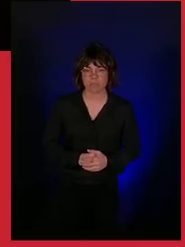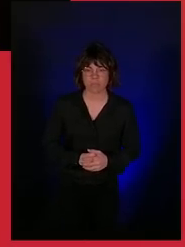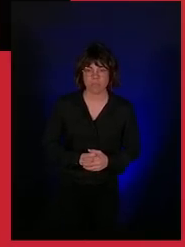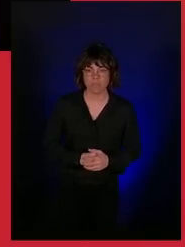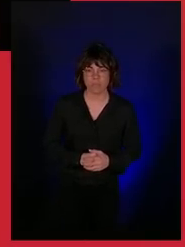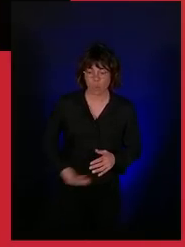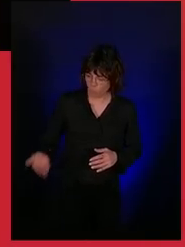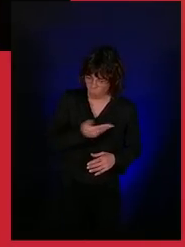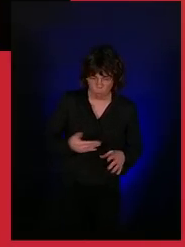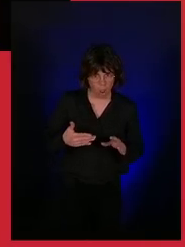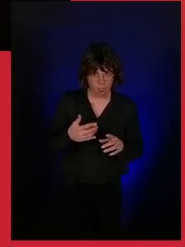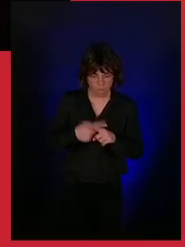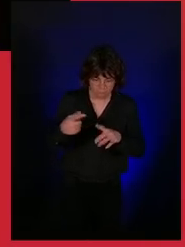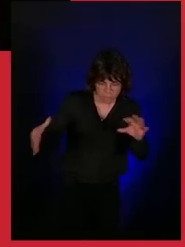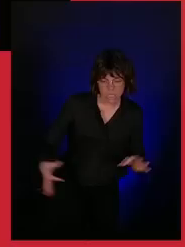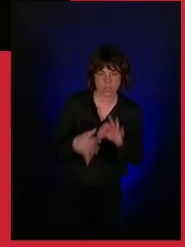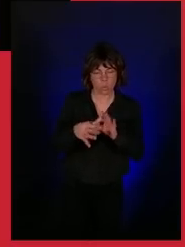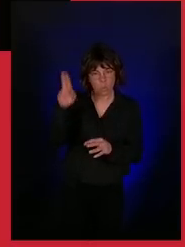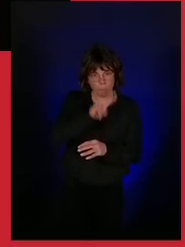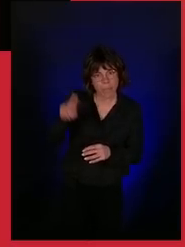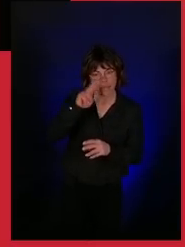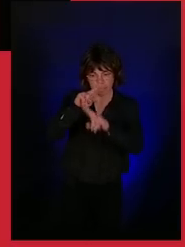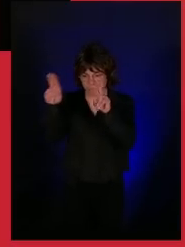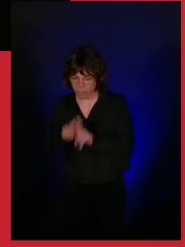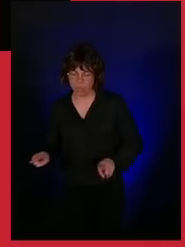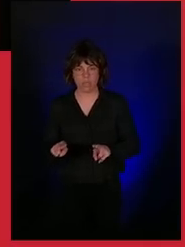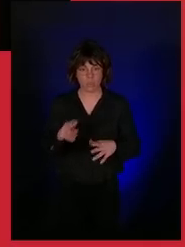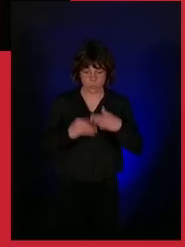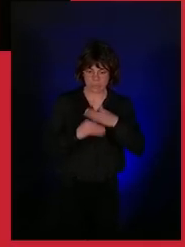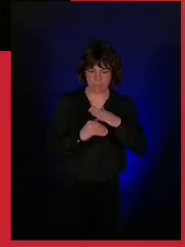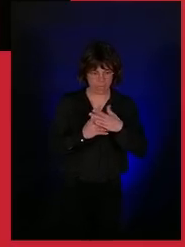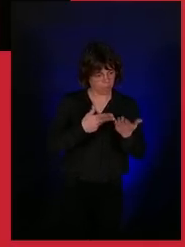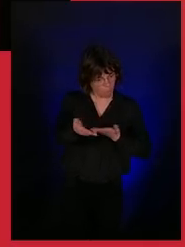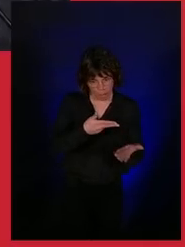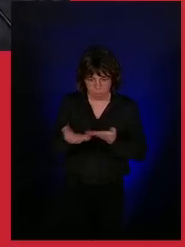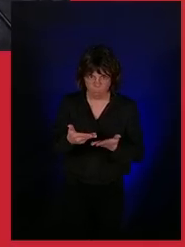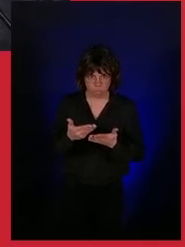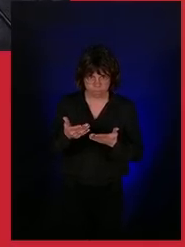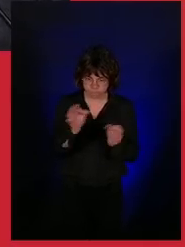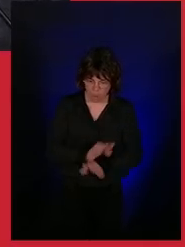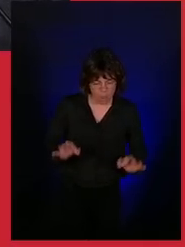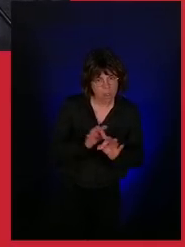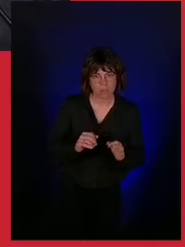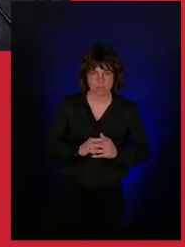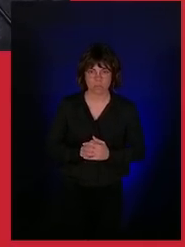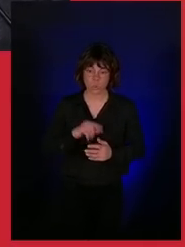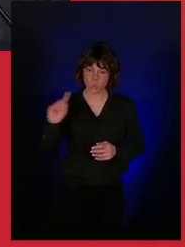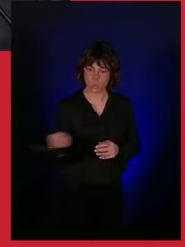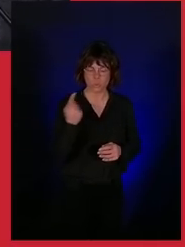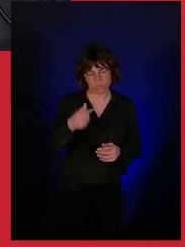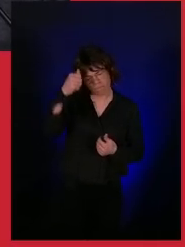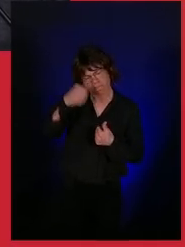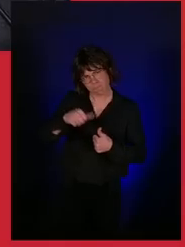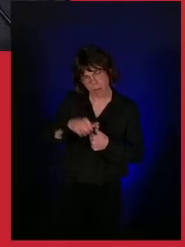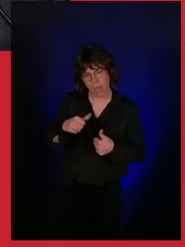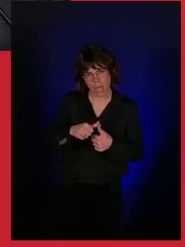Nos affiliations européennes ou internationales ne nous limitent pas dans nos relations. Nous avons toutes et tous dans nos mémoires